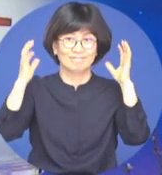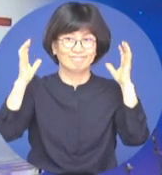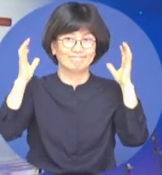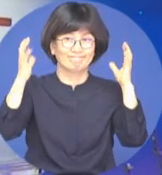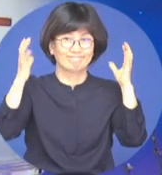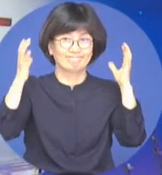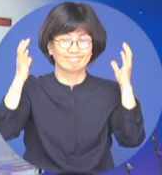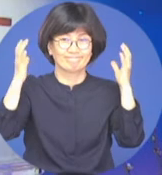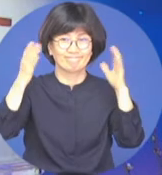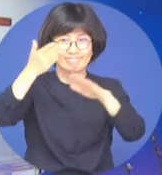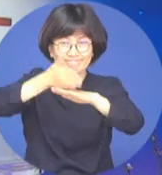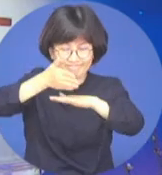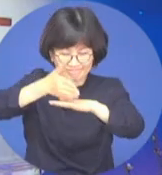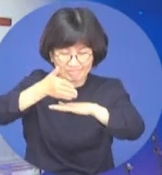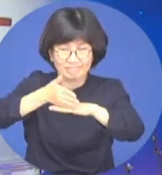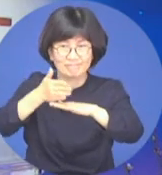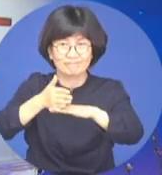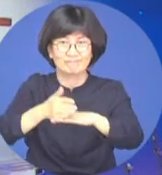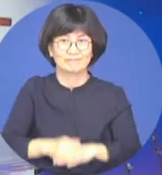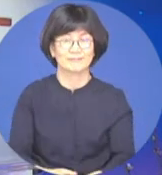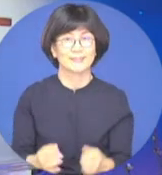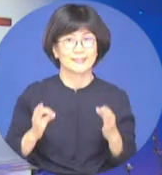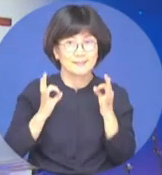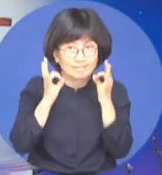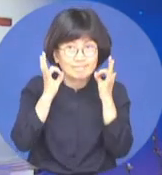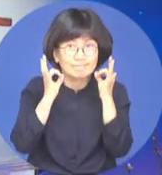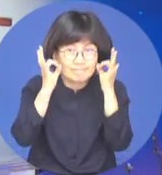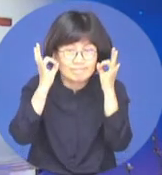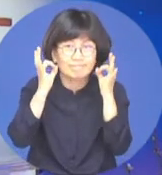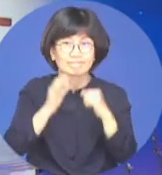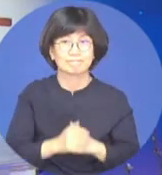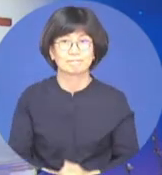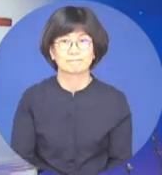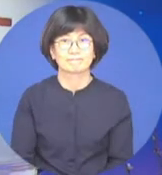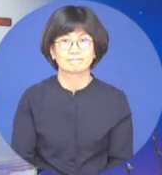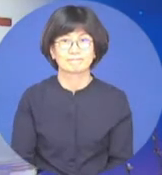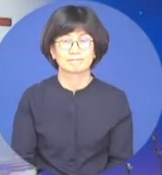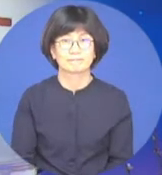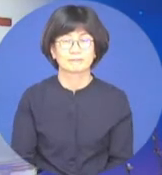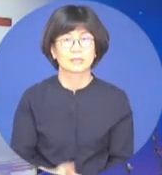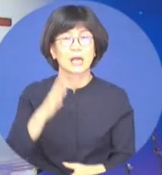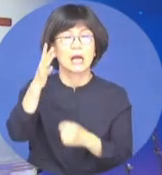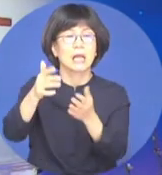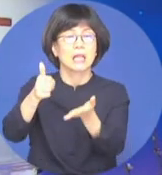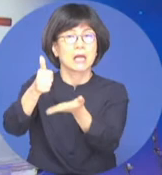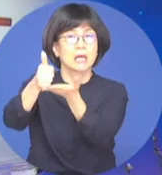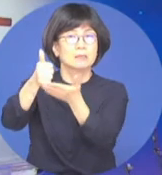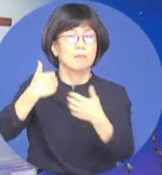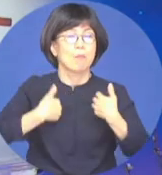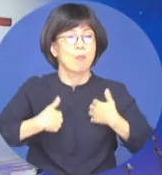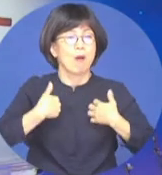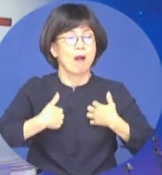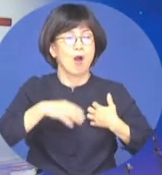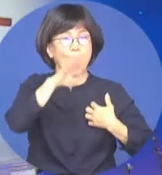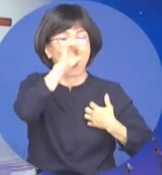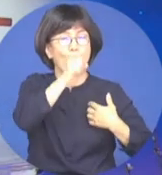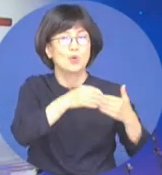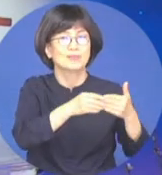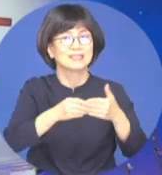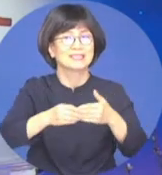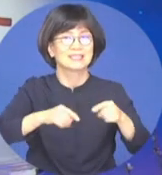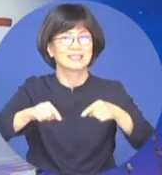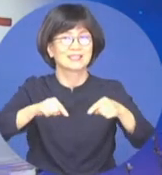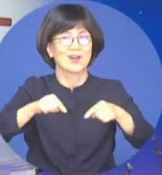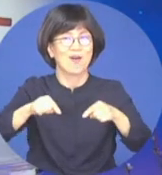감사합니다. 예, 힘써서 하여튼 하나님이 기뻐하시는 좋은 리더십으로